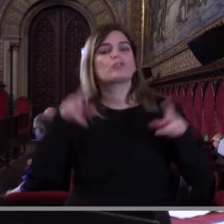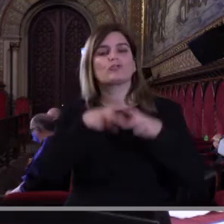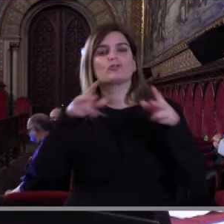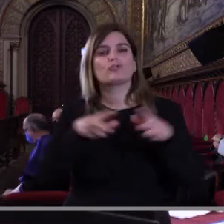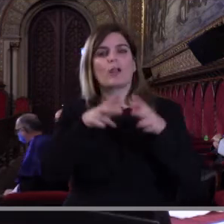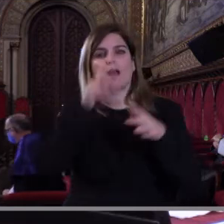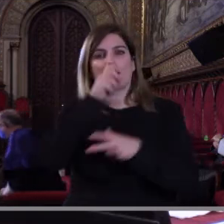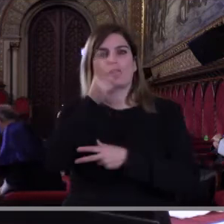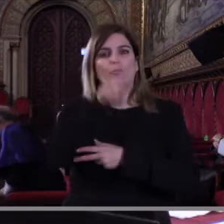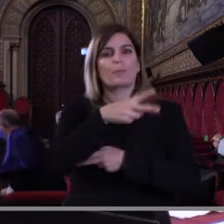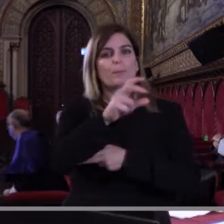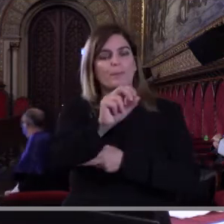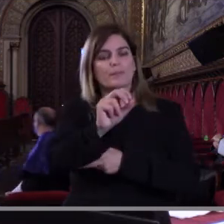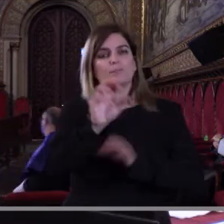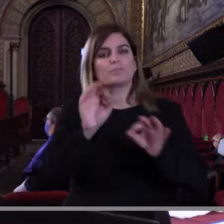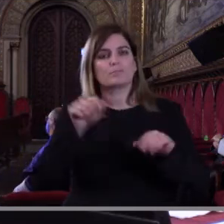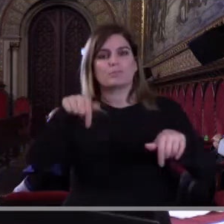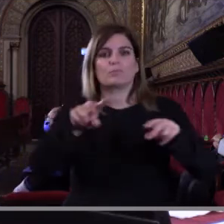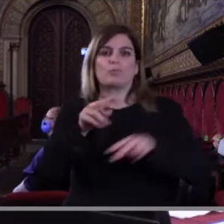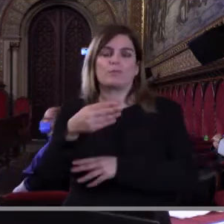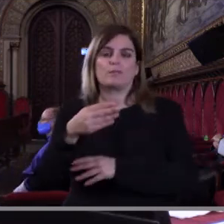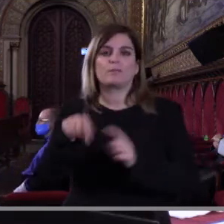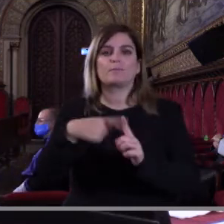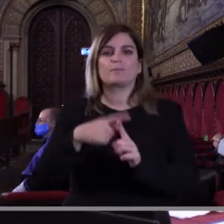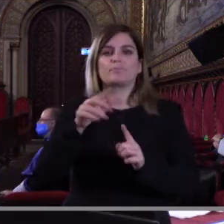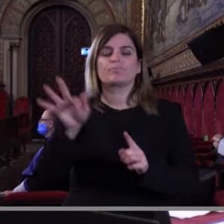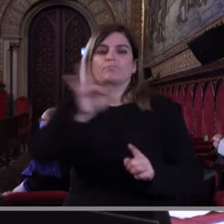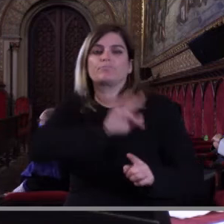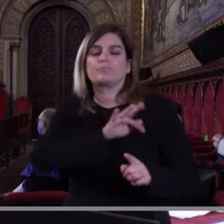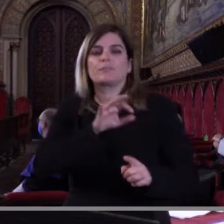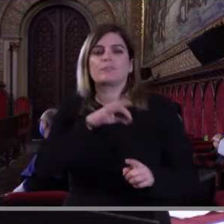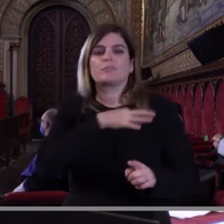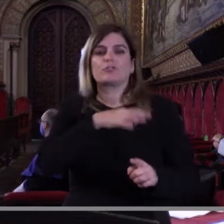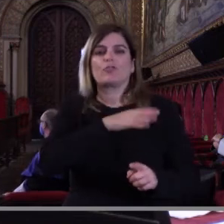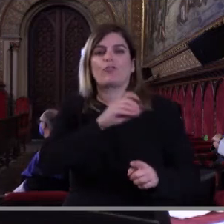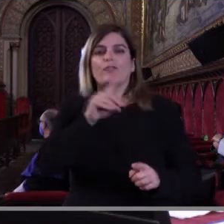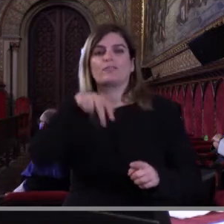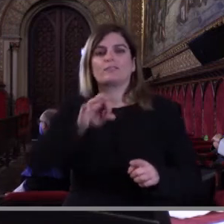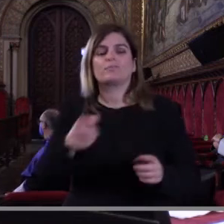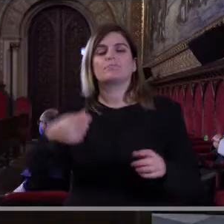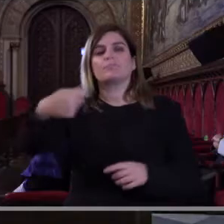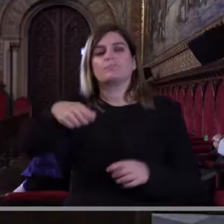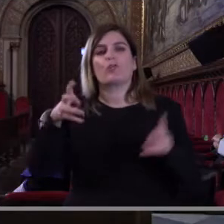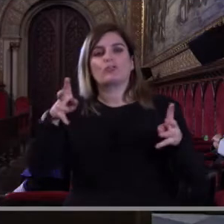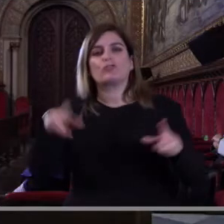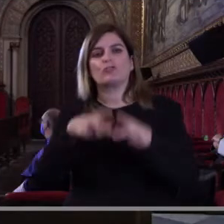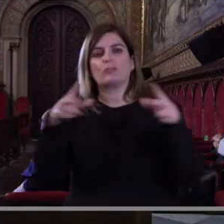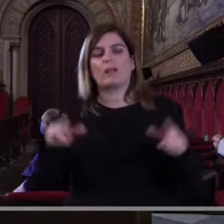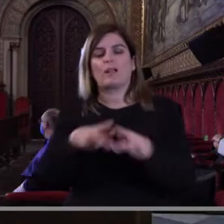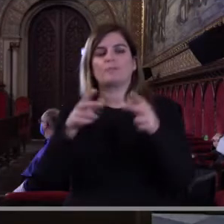l'edició 2020 de la Universitat de Barcelona i té la paraula el senyor Joan Colomines, president del Consell Social.